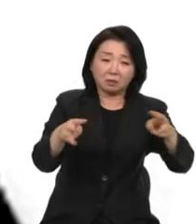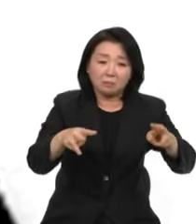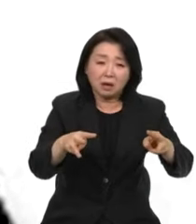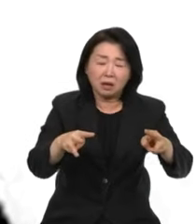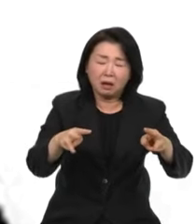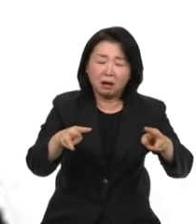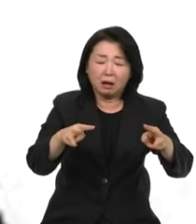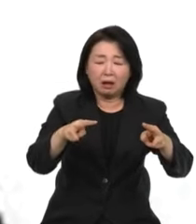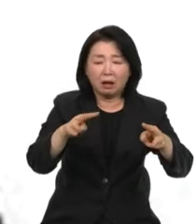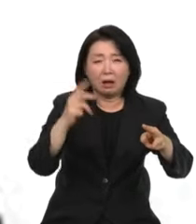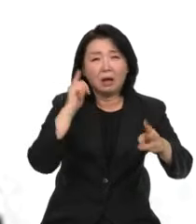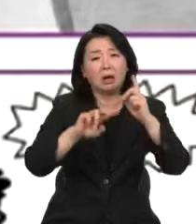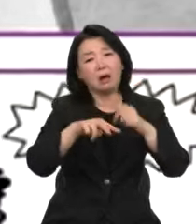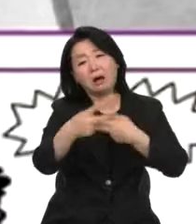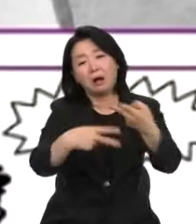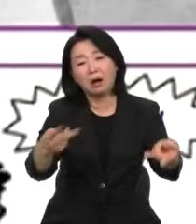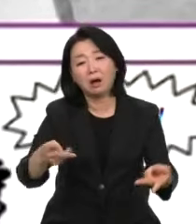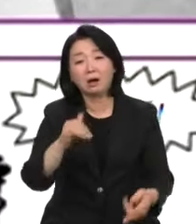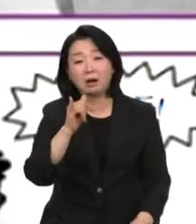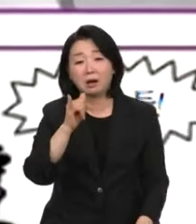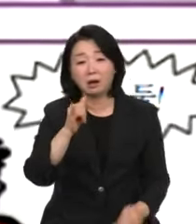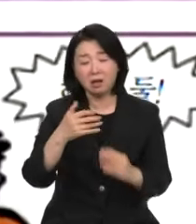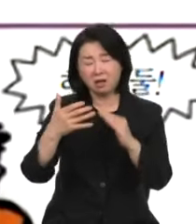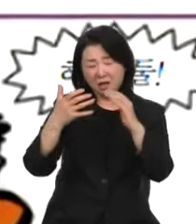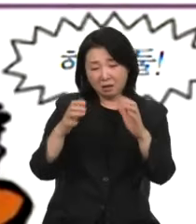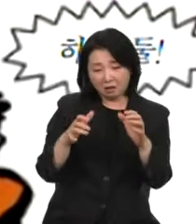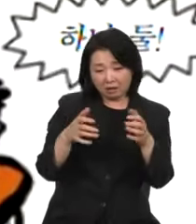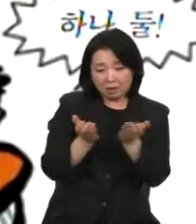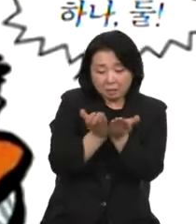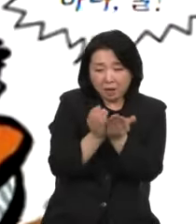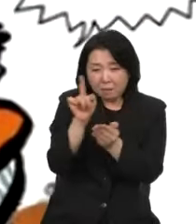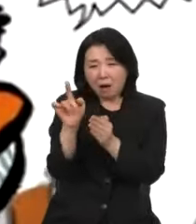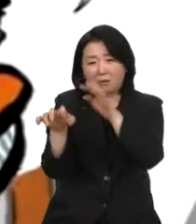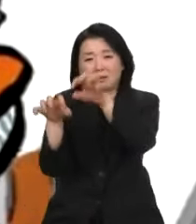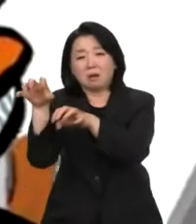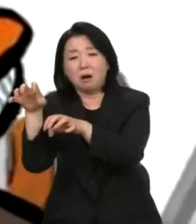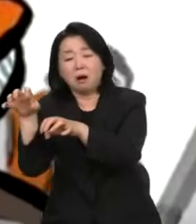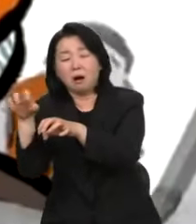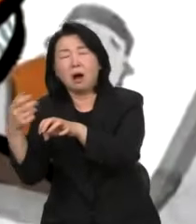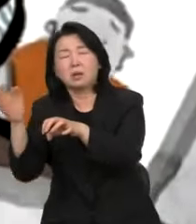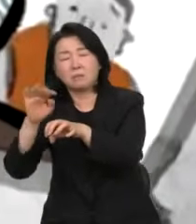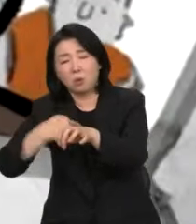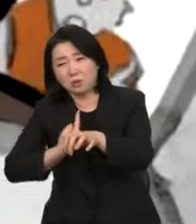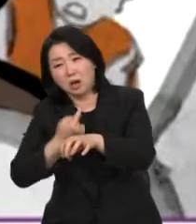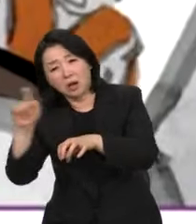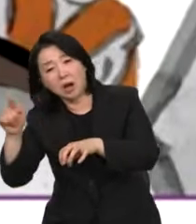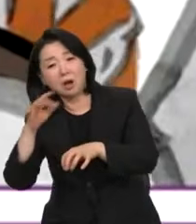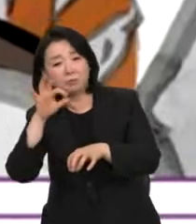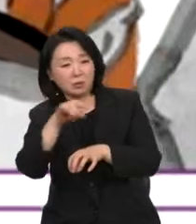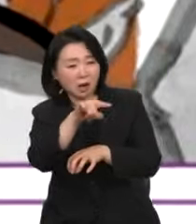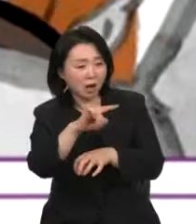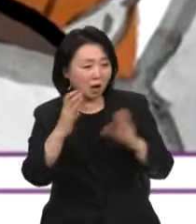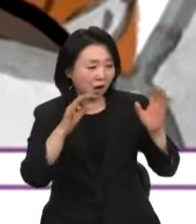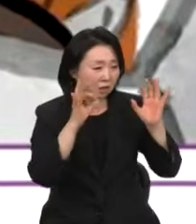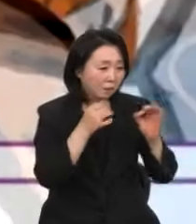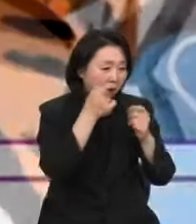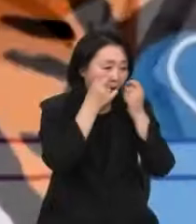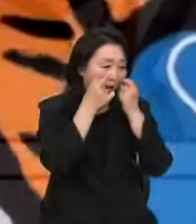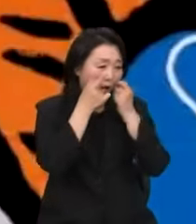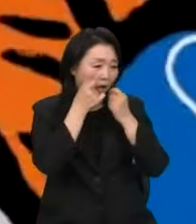나들려 있고. 배 밖으로 기어 나왔지만 혼자 떠날 수 없었습니다. 앞에서 아이들이 눈에